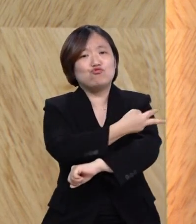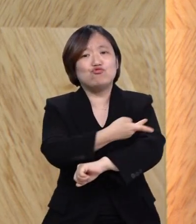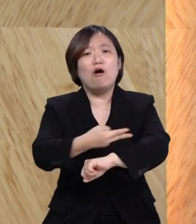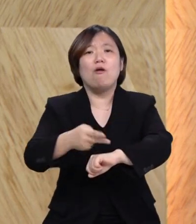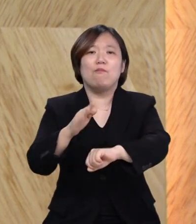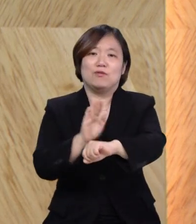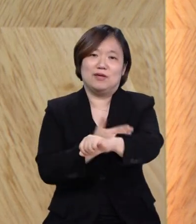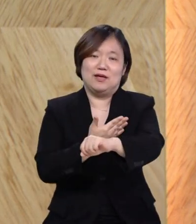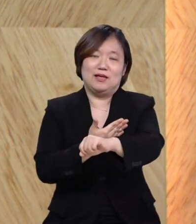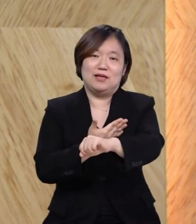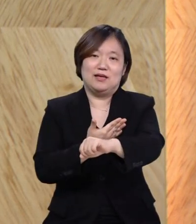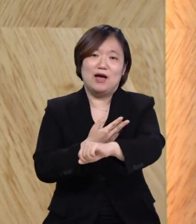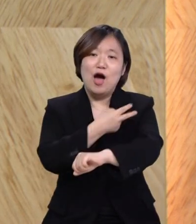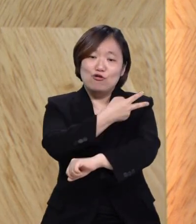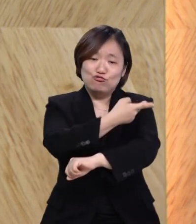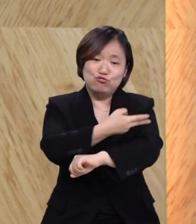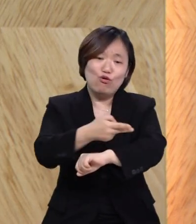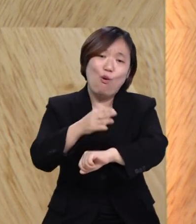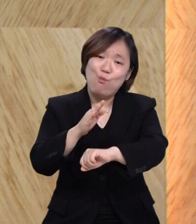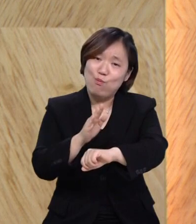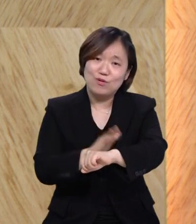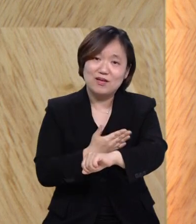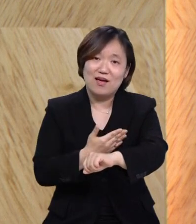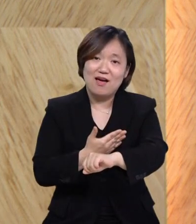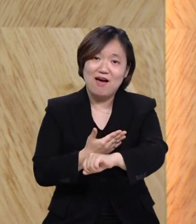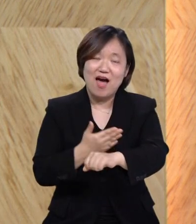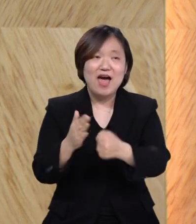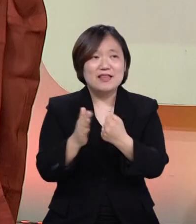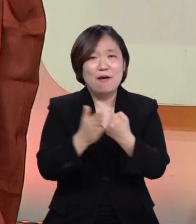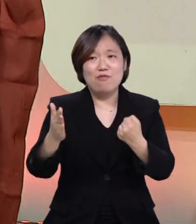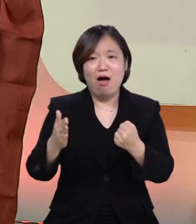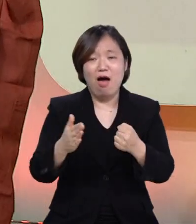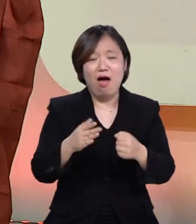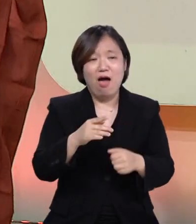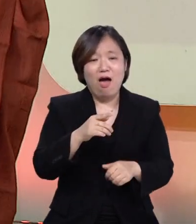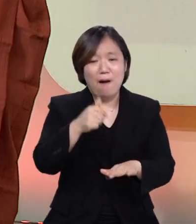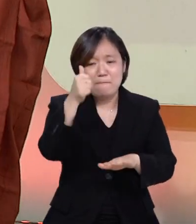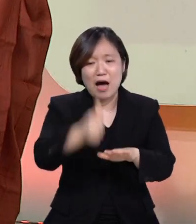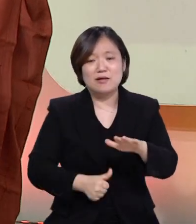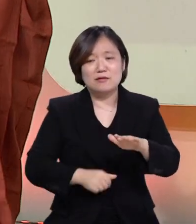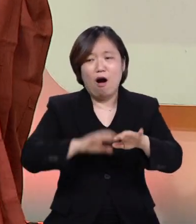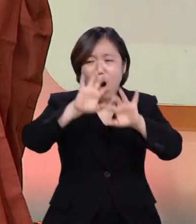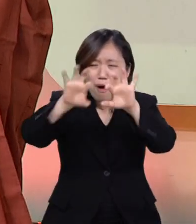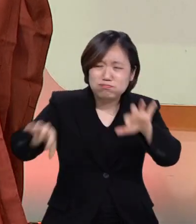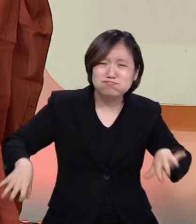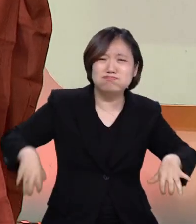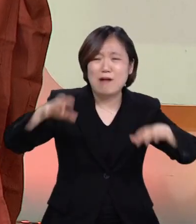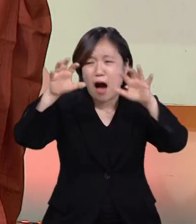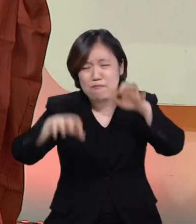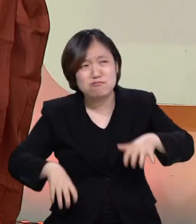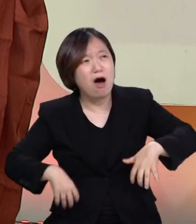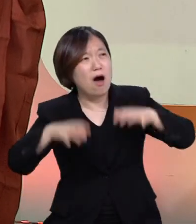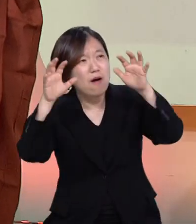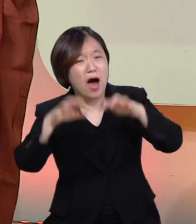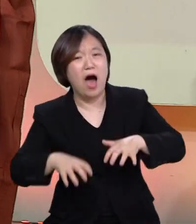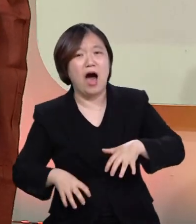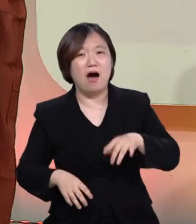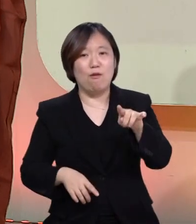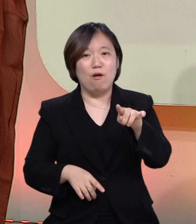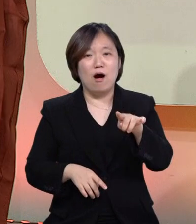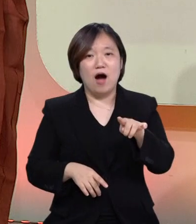못 찾는데 어떻게 또 받아 일을 하셨을까 그거 뭐 허우적 허우적거리고 시커먼 막 그냥 밤 늦은 밤에